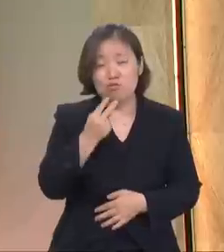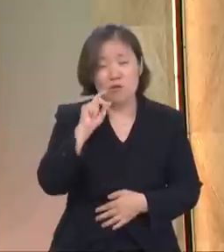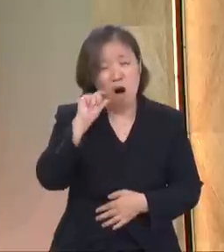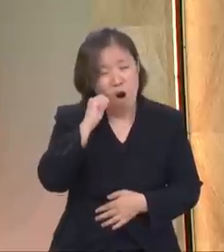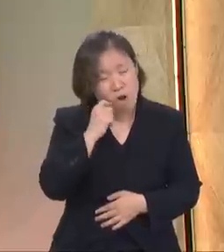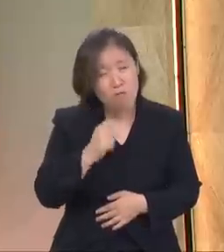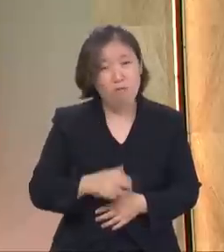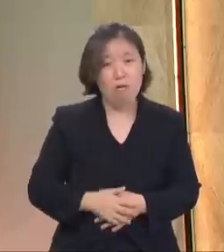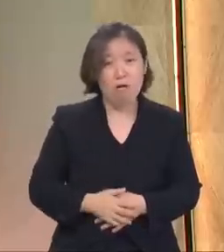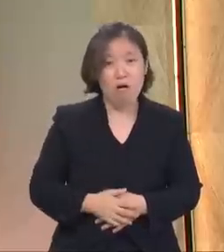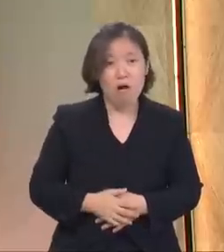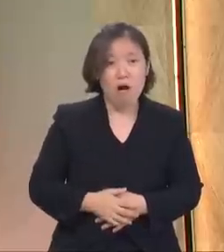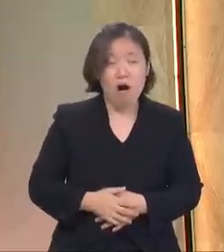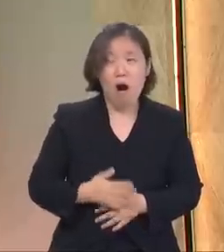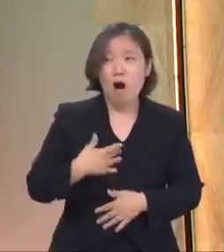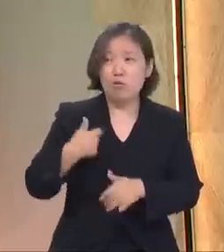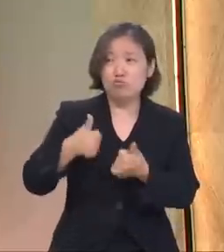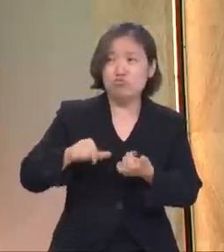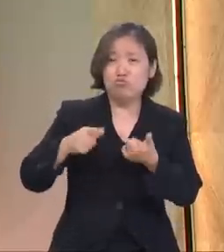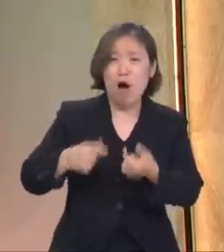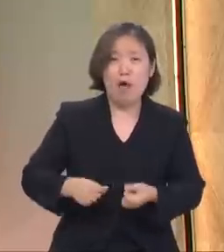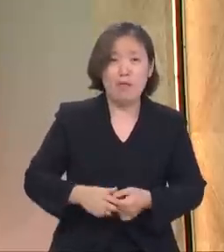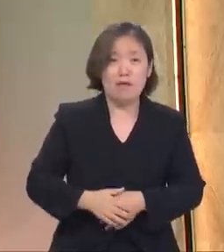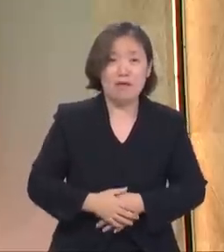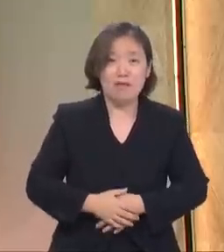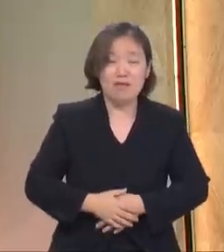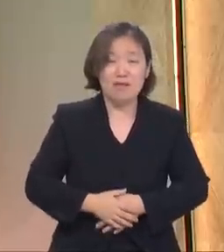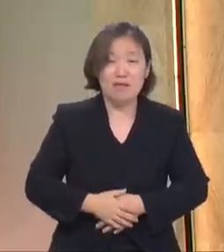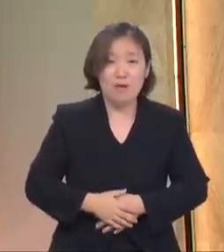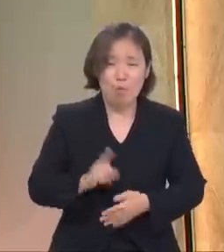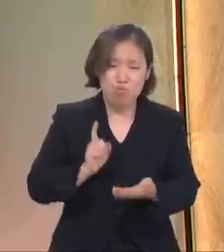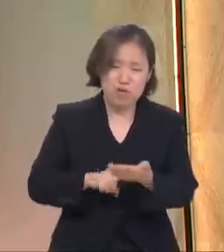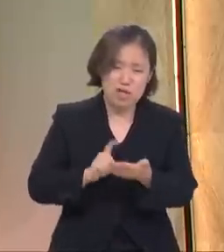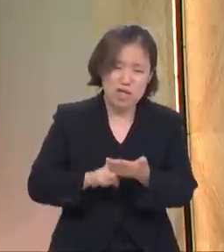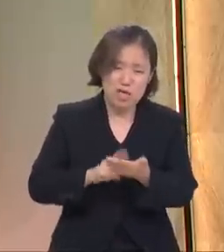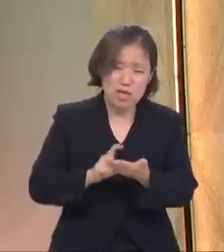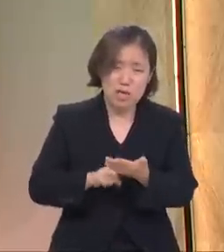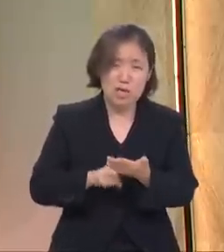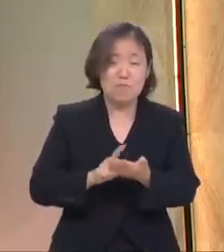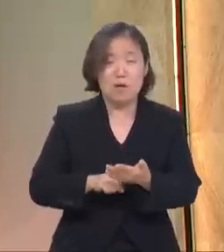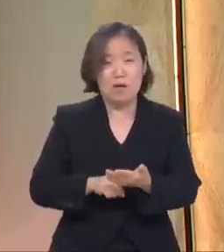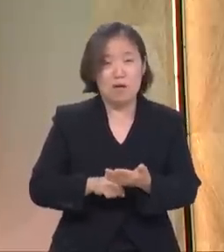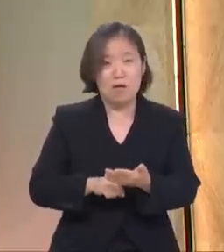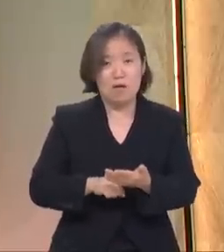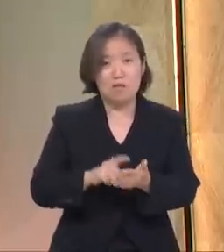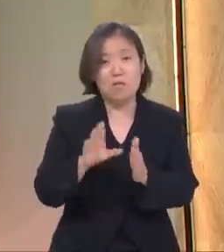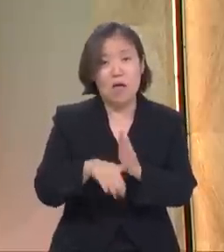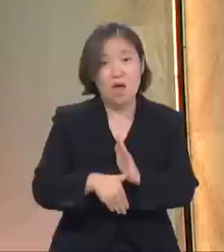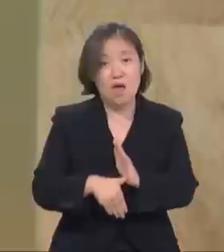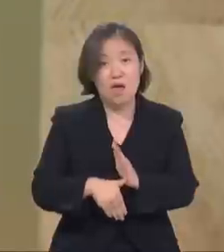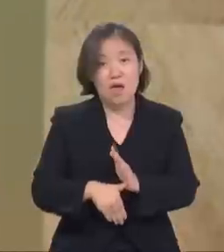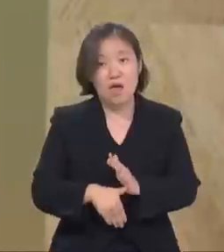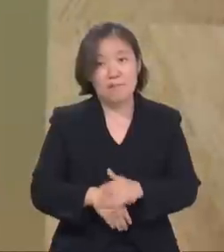않고 금방이라도 막 숨이 끊길 것 같은 그런 위급한 상황이었답니다